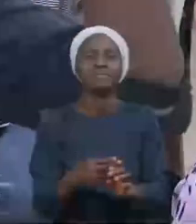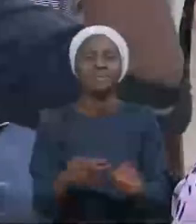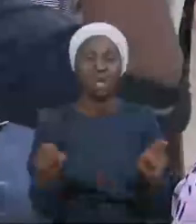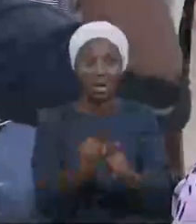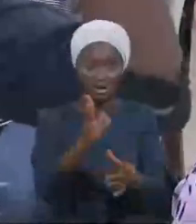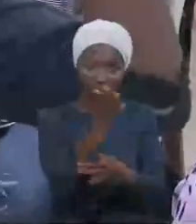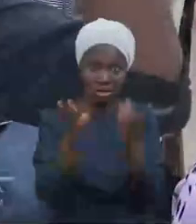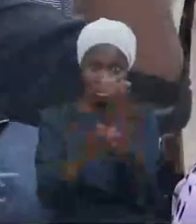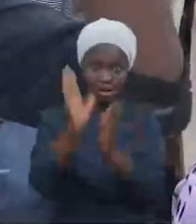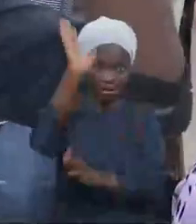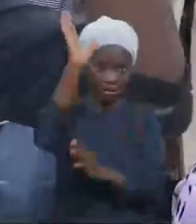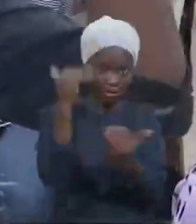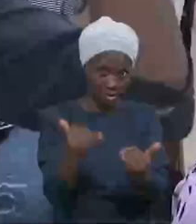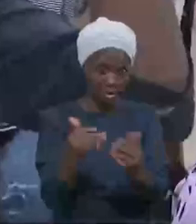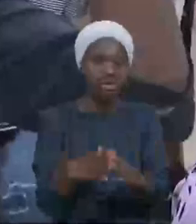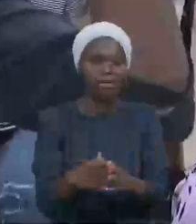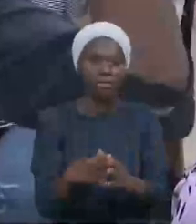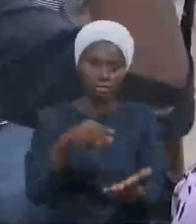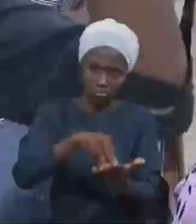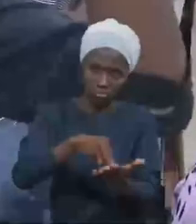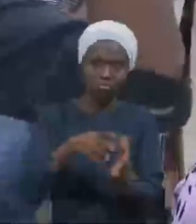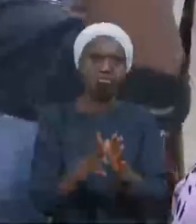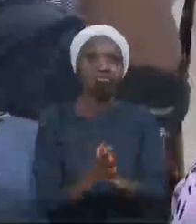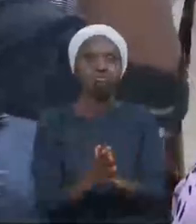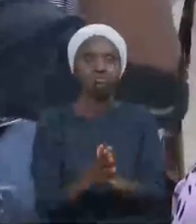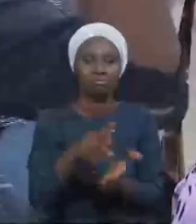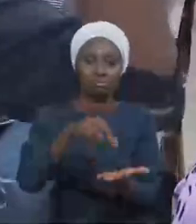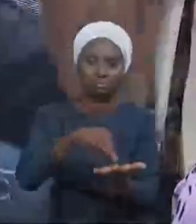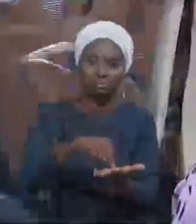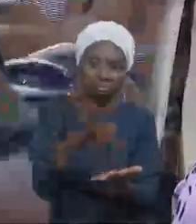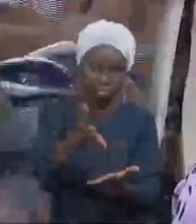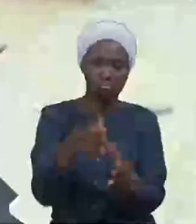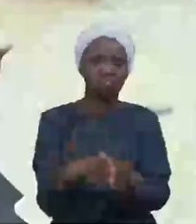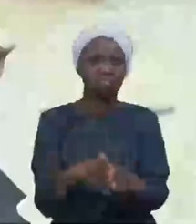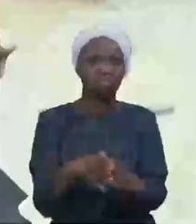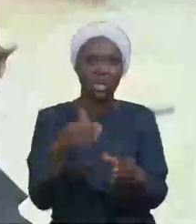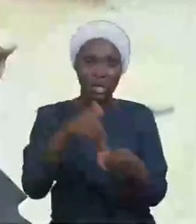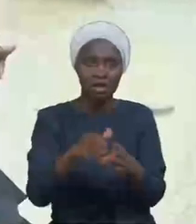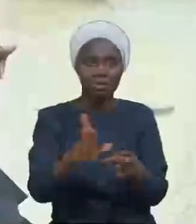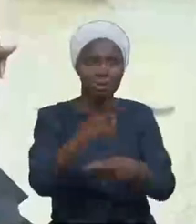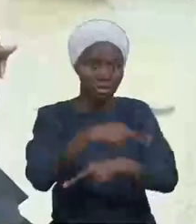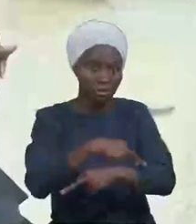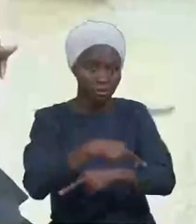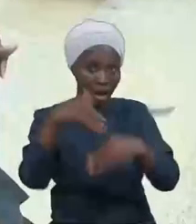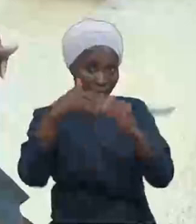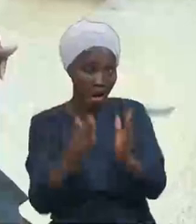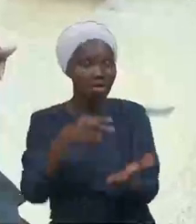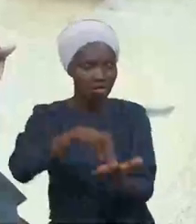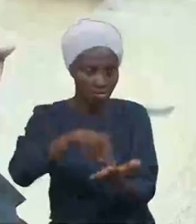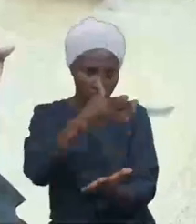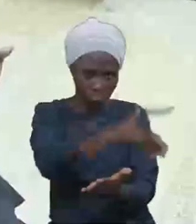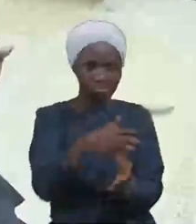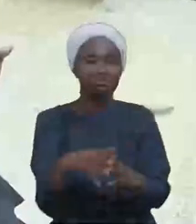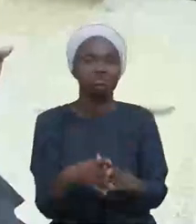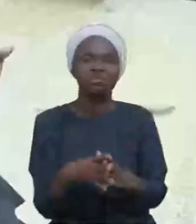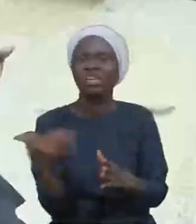main, lève-toi là où tu es. Dans ta maison, là où tu es. Lève-toi là-bas,